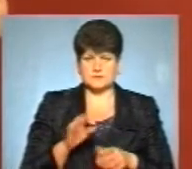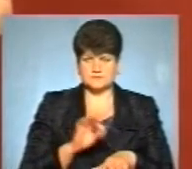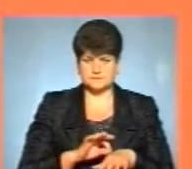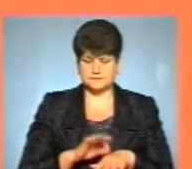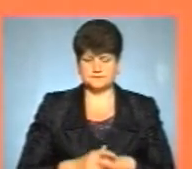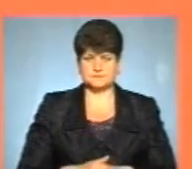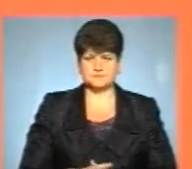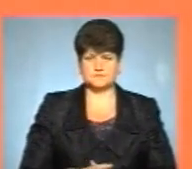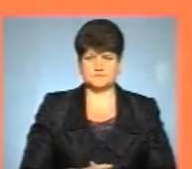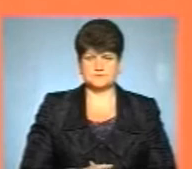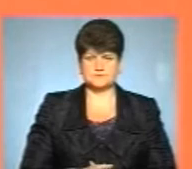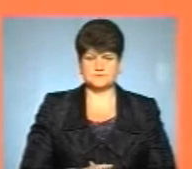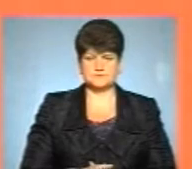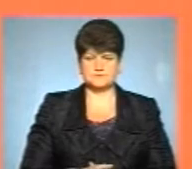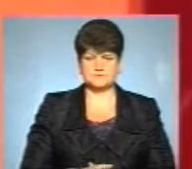повернемося.